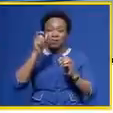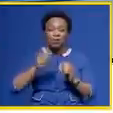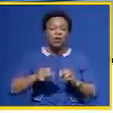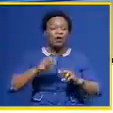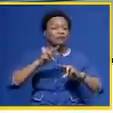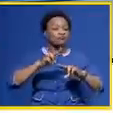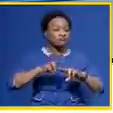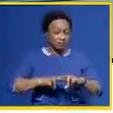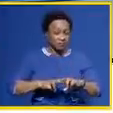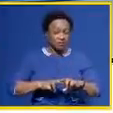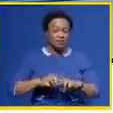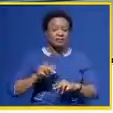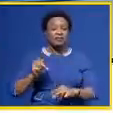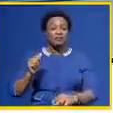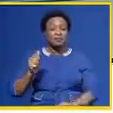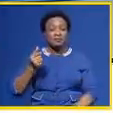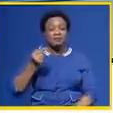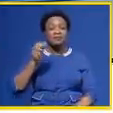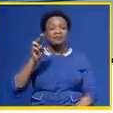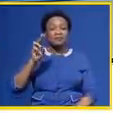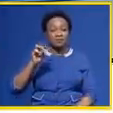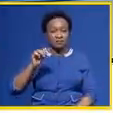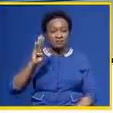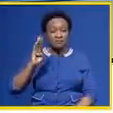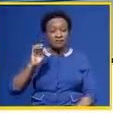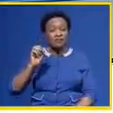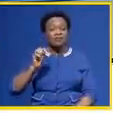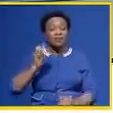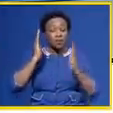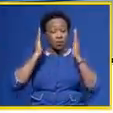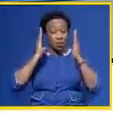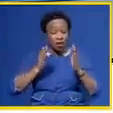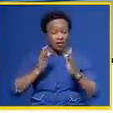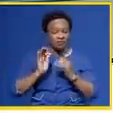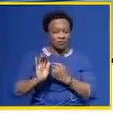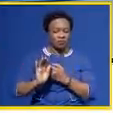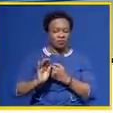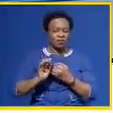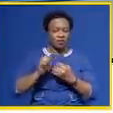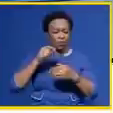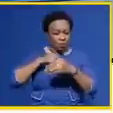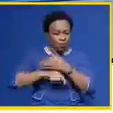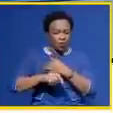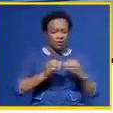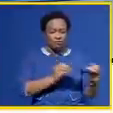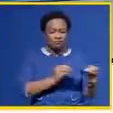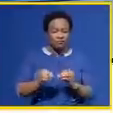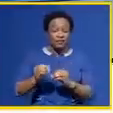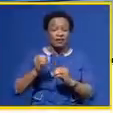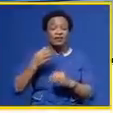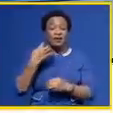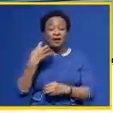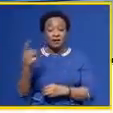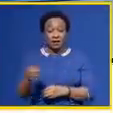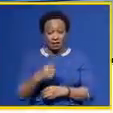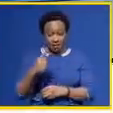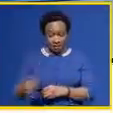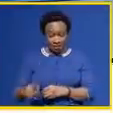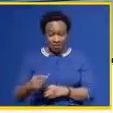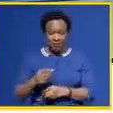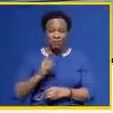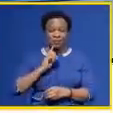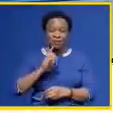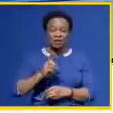mishamo pamoja na katumba wanapaswa kuwa waadilifu ili kudhibiti uingiaji wa wahamiaji haramu, swala ambalo amemwagiza mkuu wa